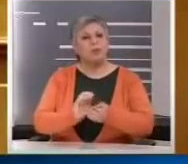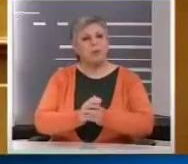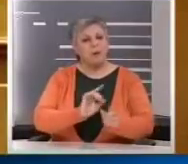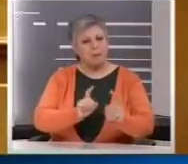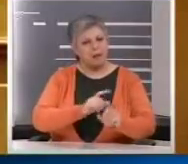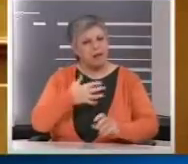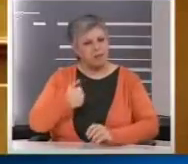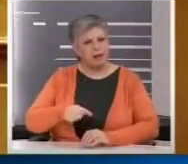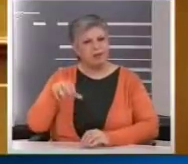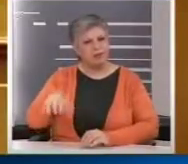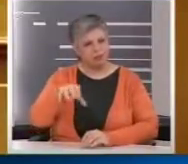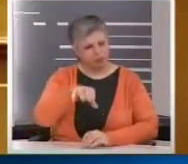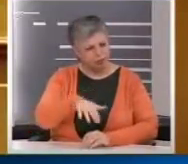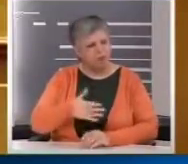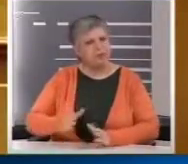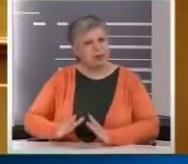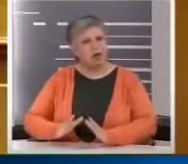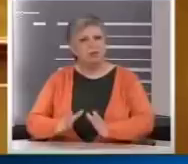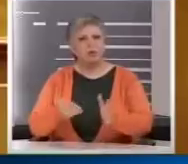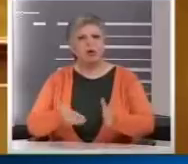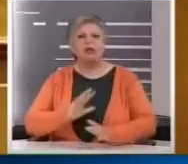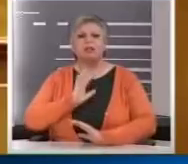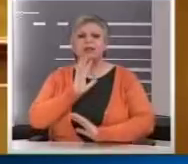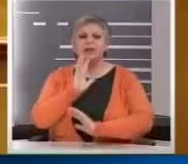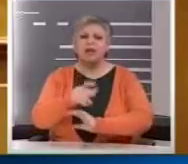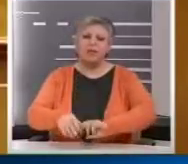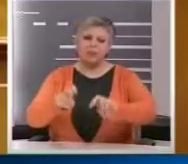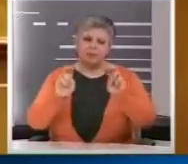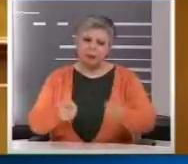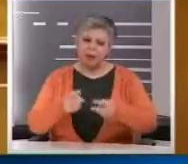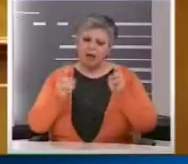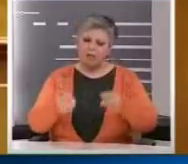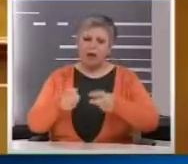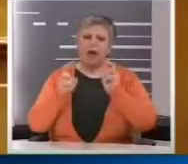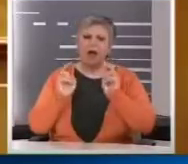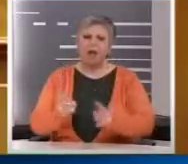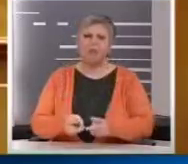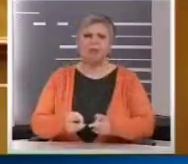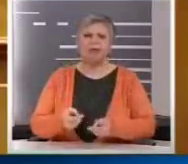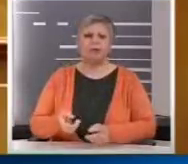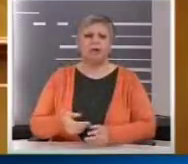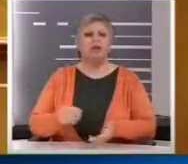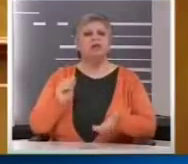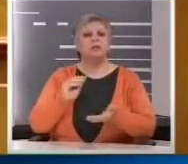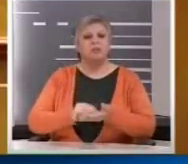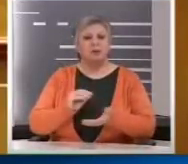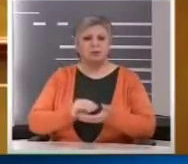και βγαίνουν και πολλά άλλα στη φόρα κάθε μέρα που περνάει. Γιατί τελικά ό,τι πέτα, το έχω πει και άλλες